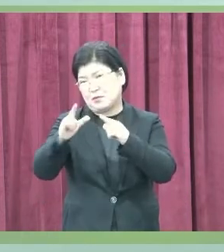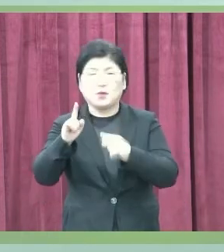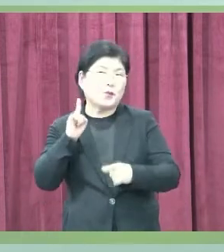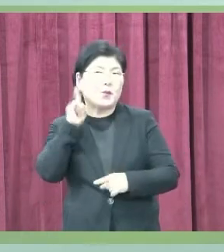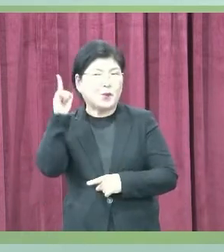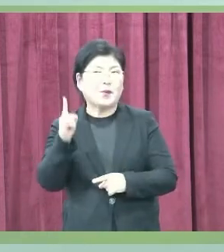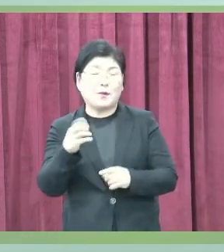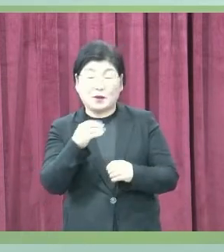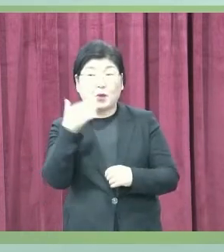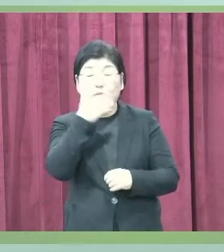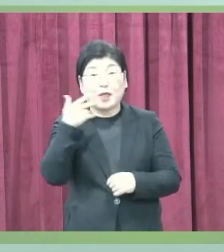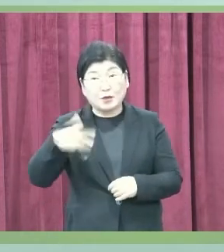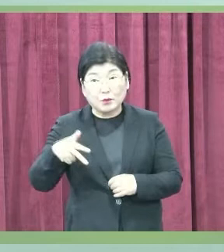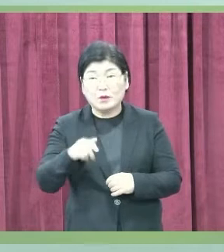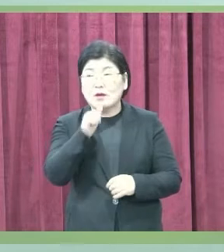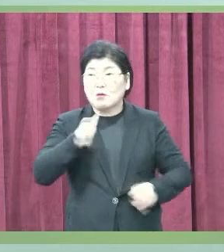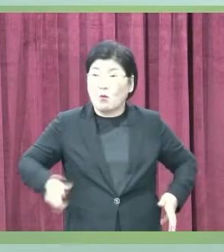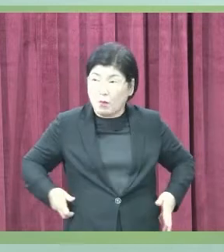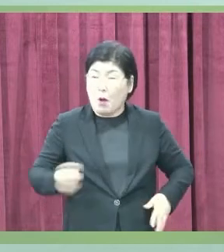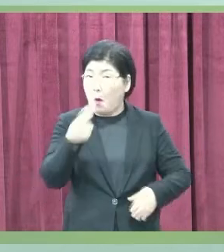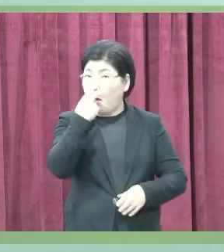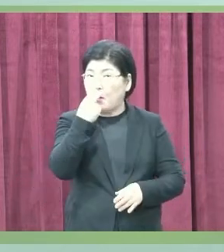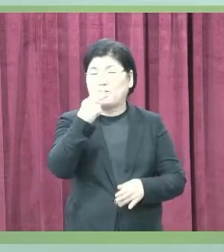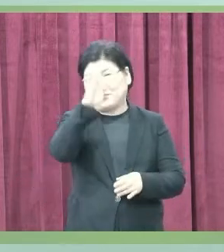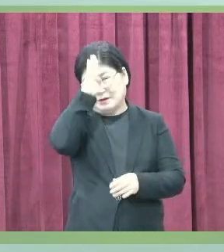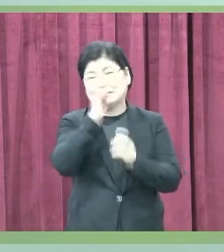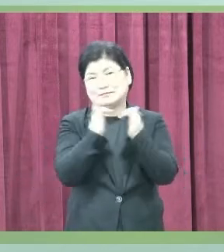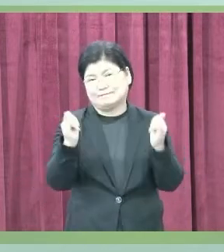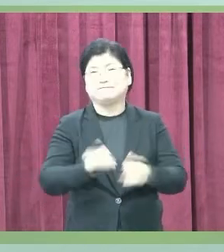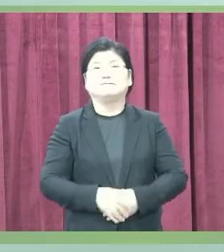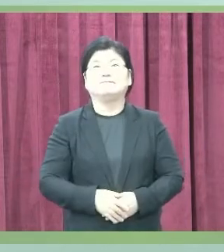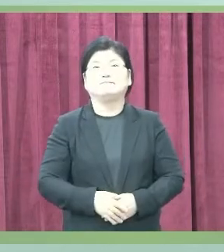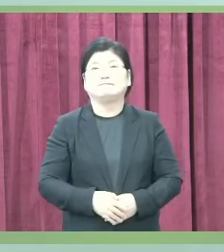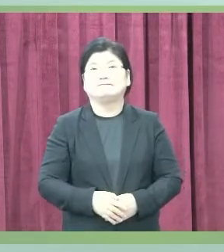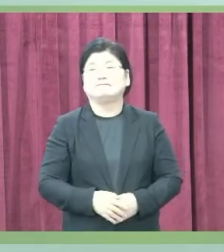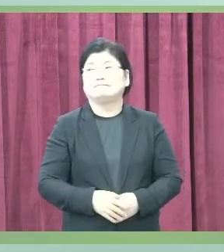있었고 당뇨는 신장하고 호흡기 장애,